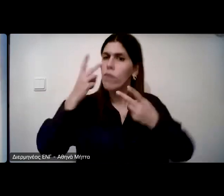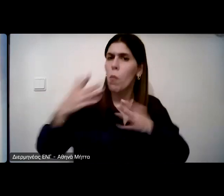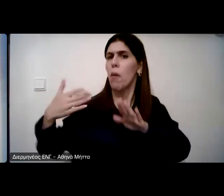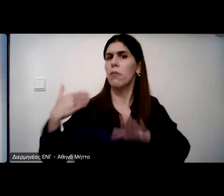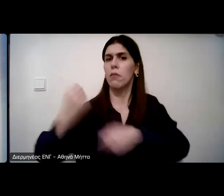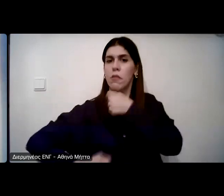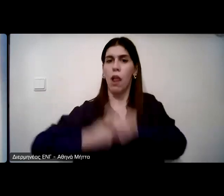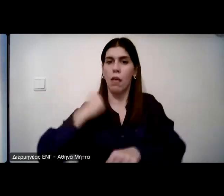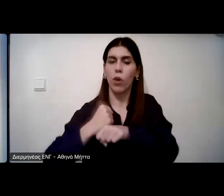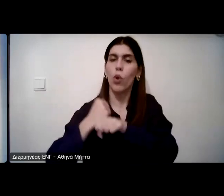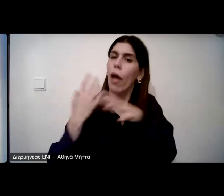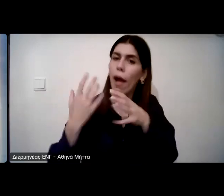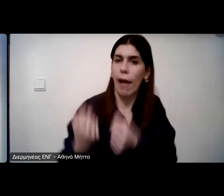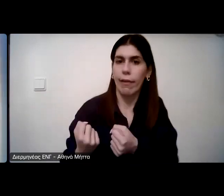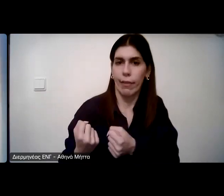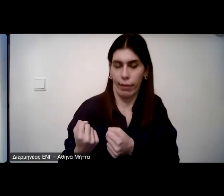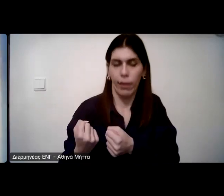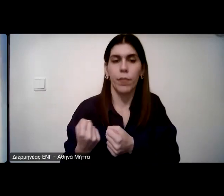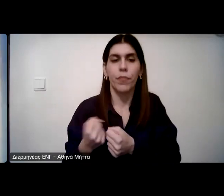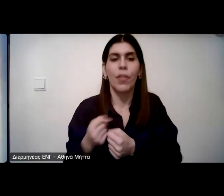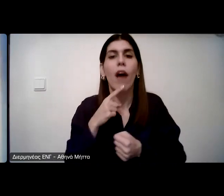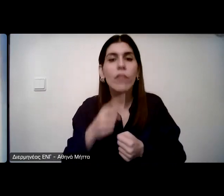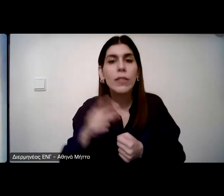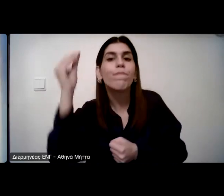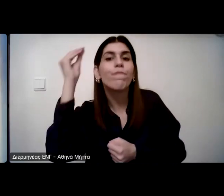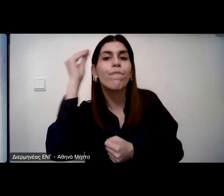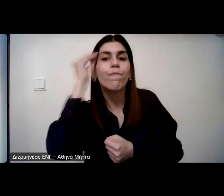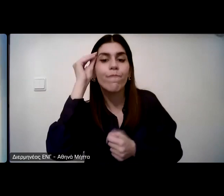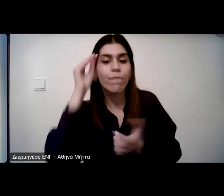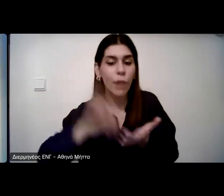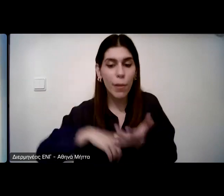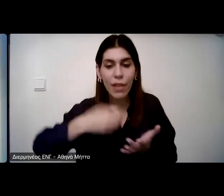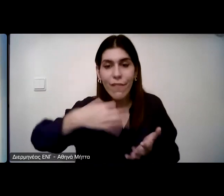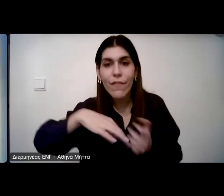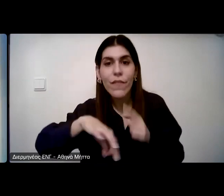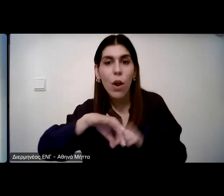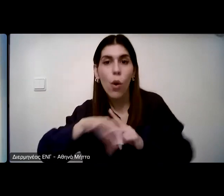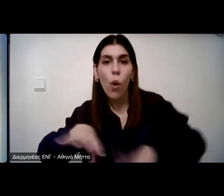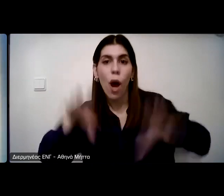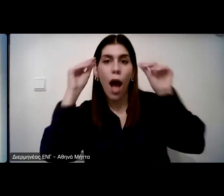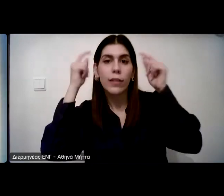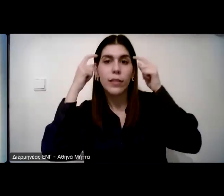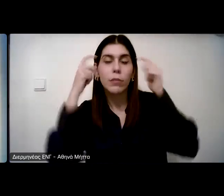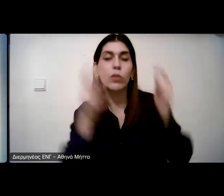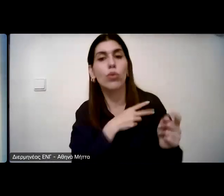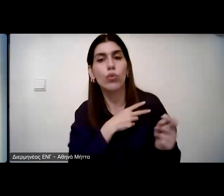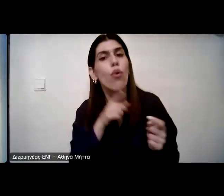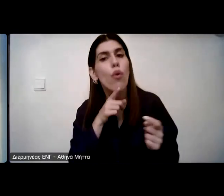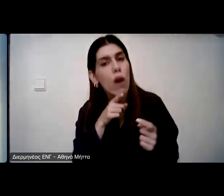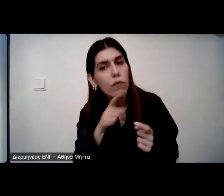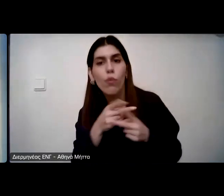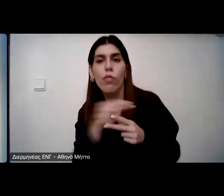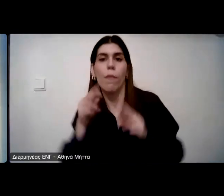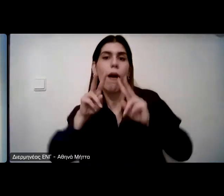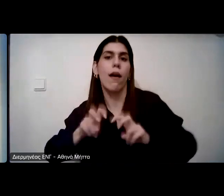οποία λαμβάνει υπόψη τη διάσταση του φύλου αποτελούν προϊόντα ερευνών, όπως αυτή στον